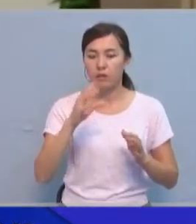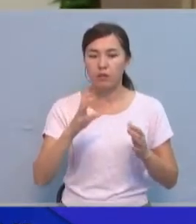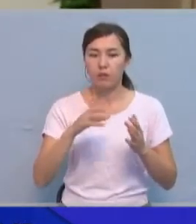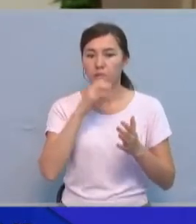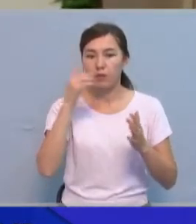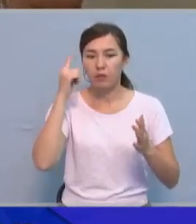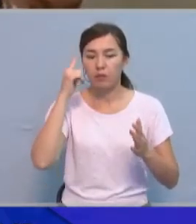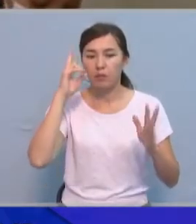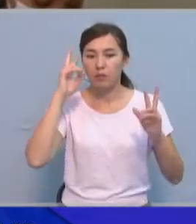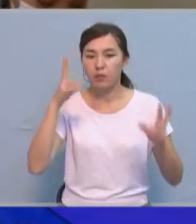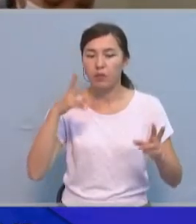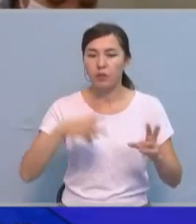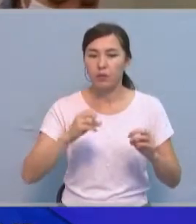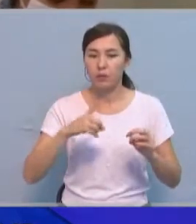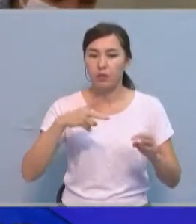туралы сауаты төмен.